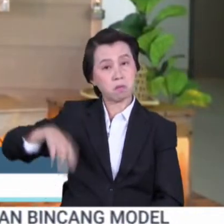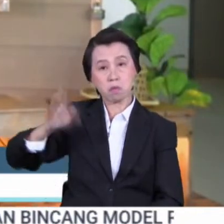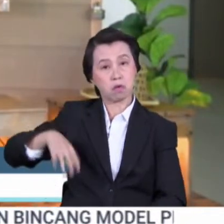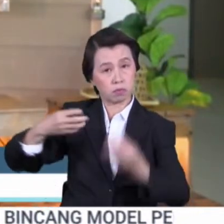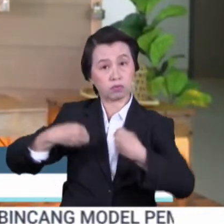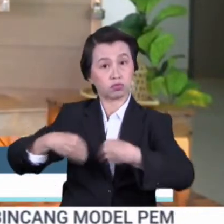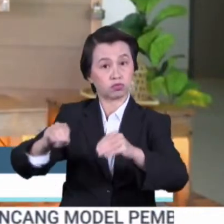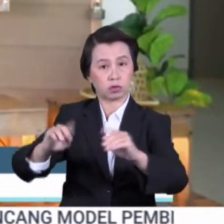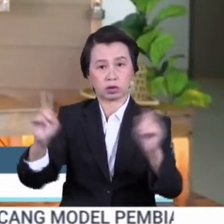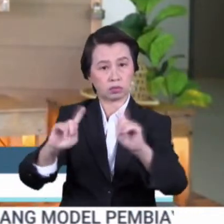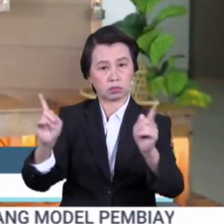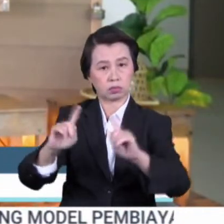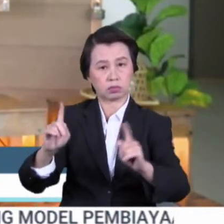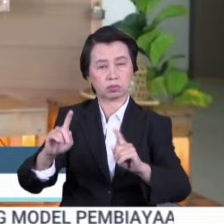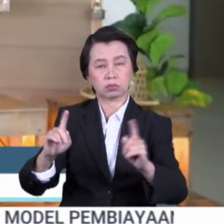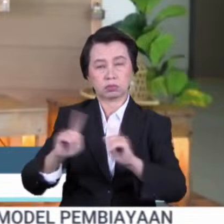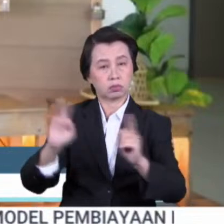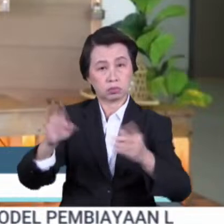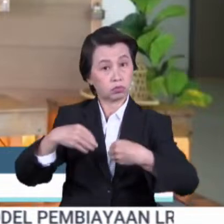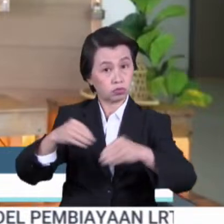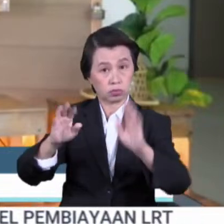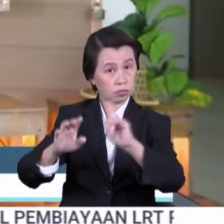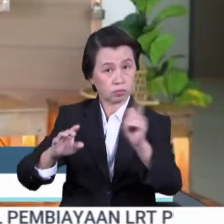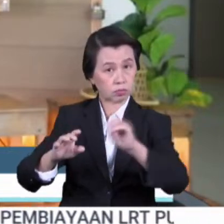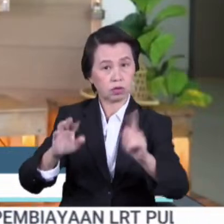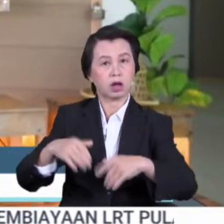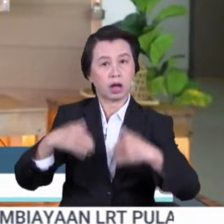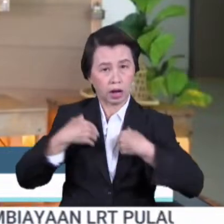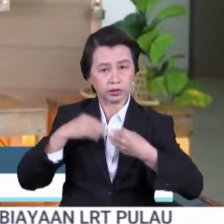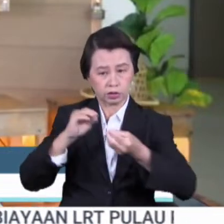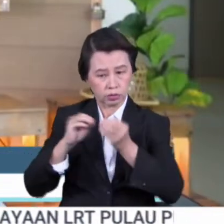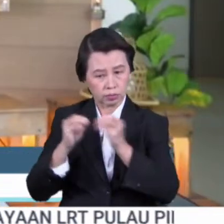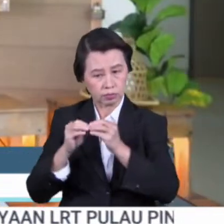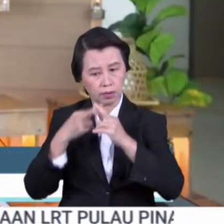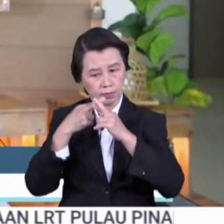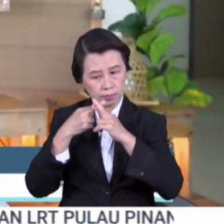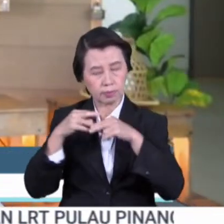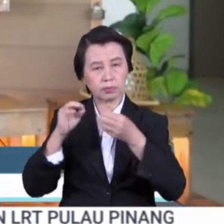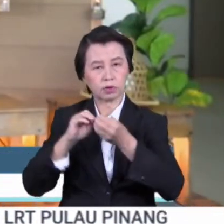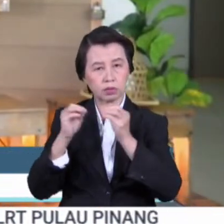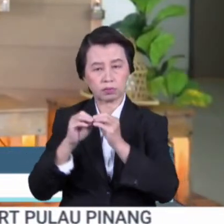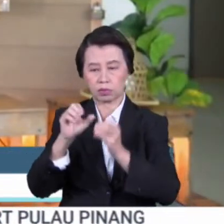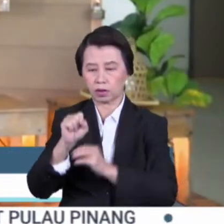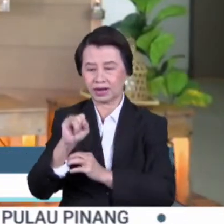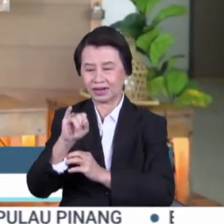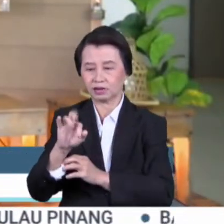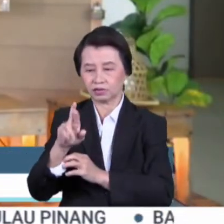kod keselamatan dia, ada number siri dia yang tak boleh